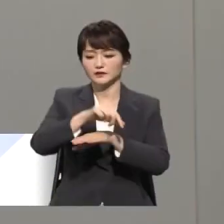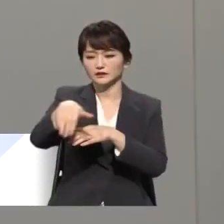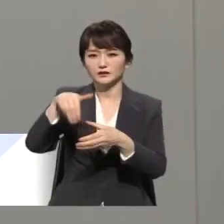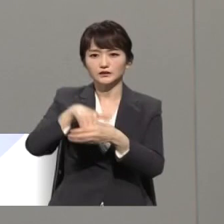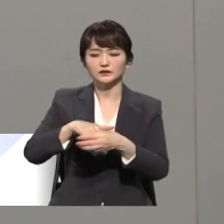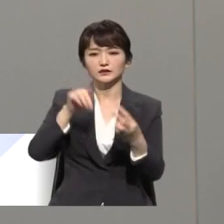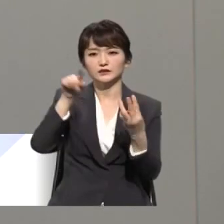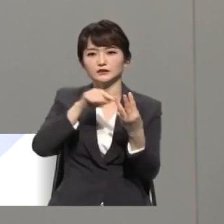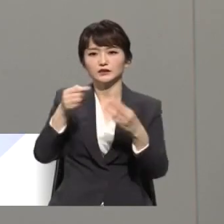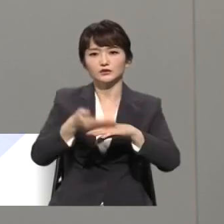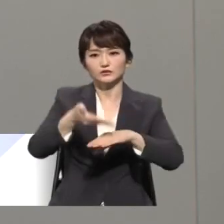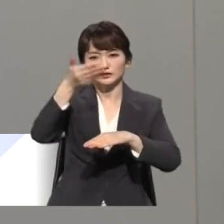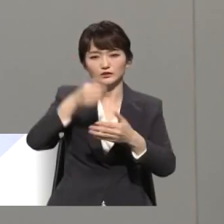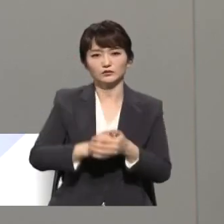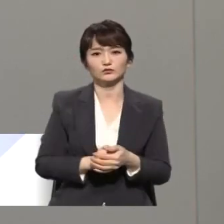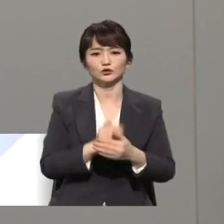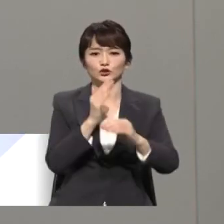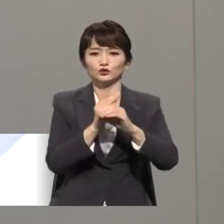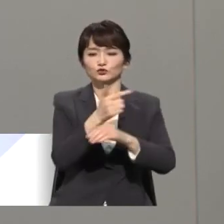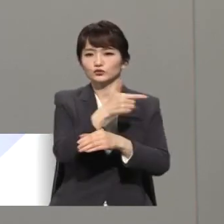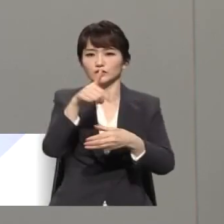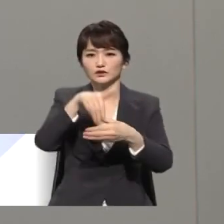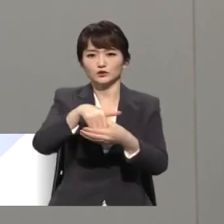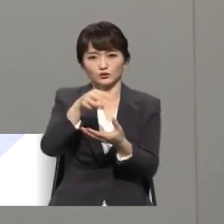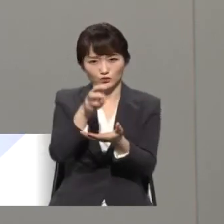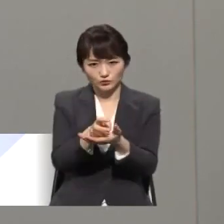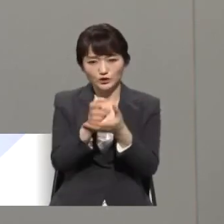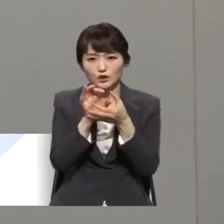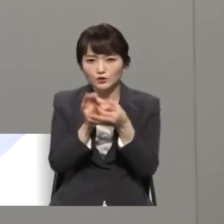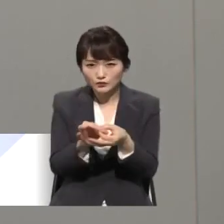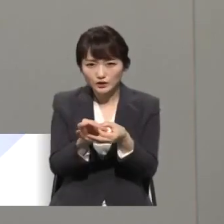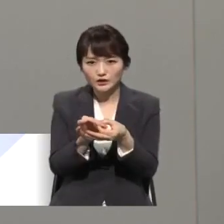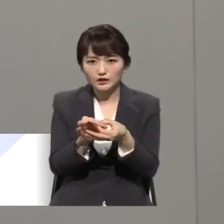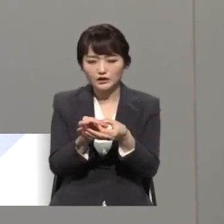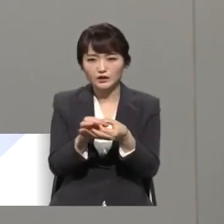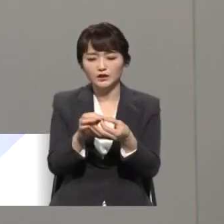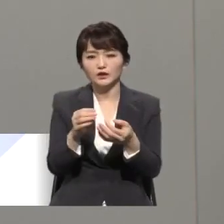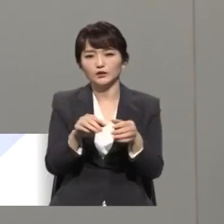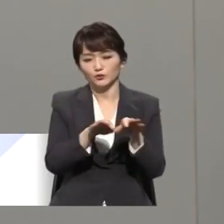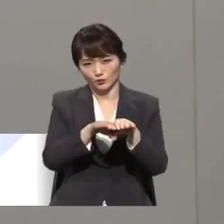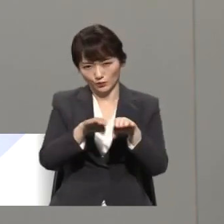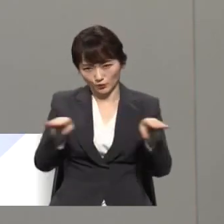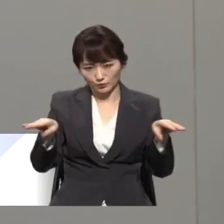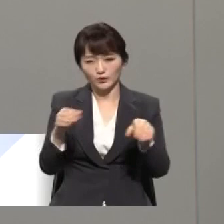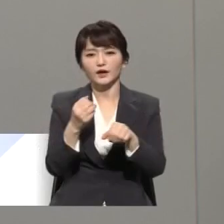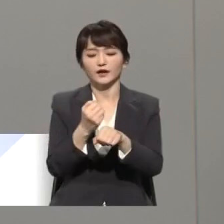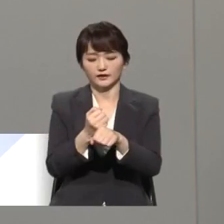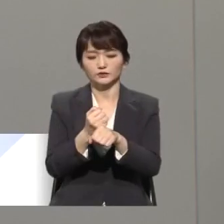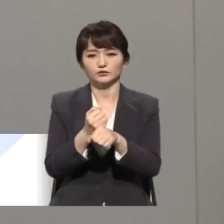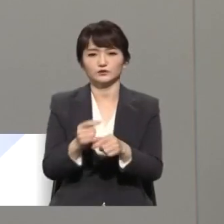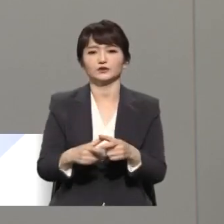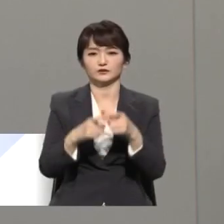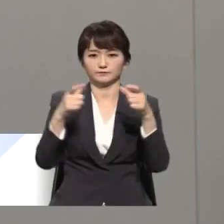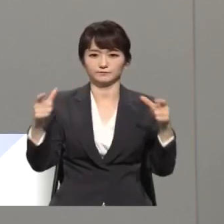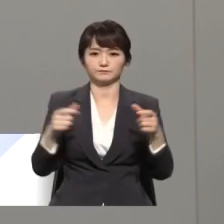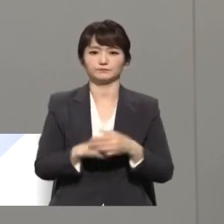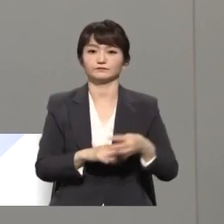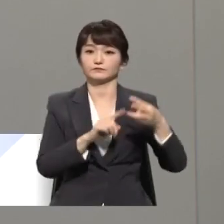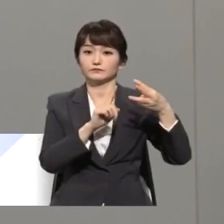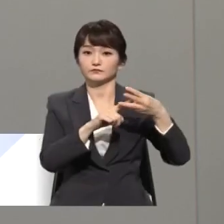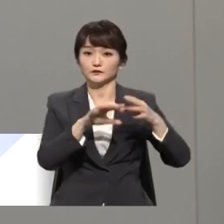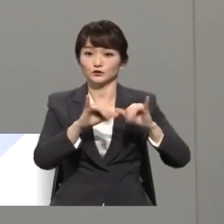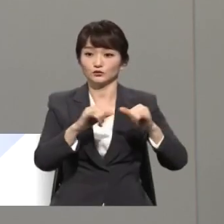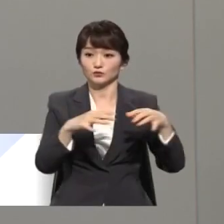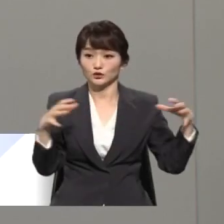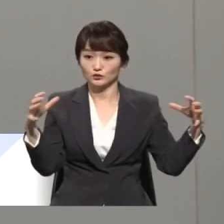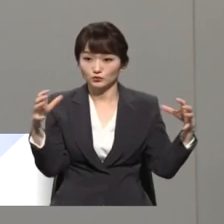3인 이상 중대의 성도 구제 도입 등을 통해 비례 승을 대폭 강화 시키겠습니다 셋째 국민 통합 회원으로